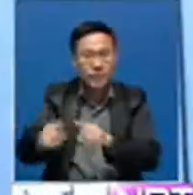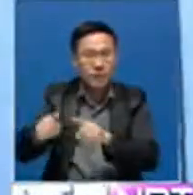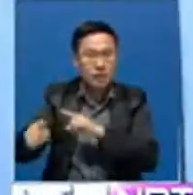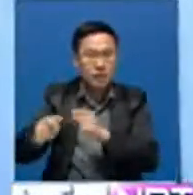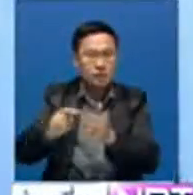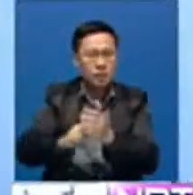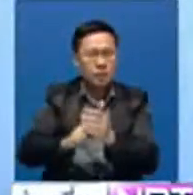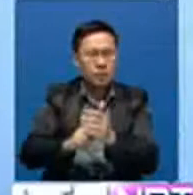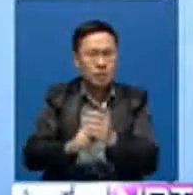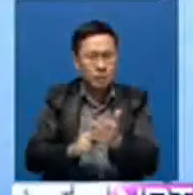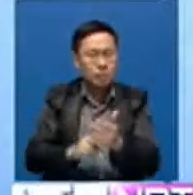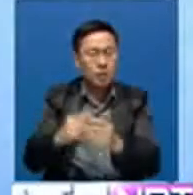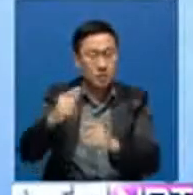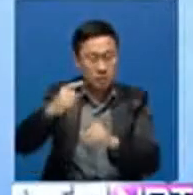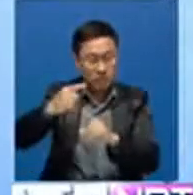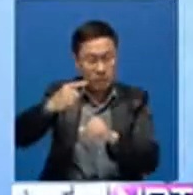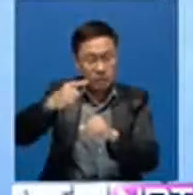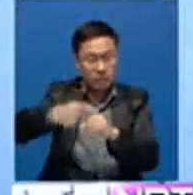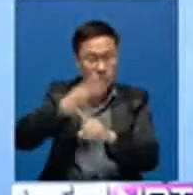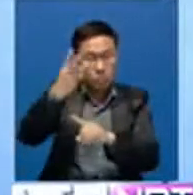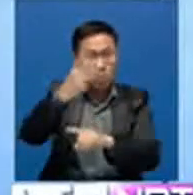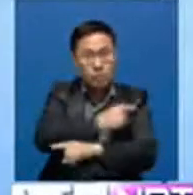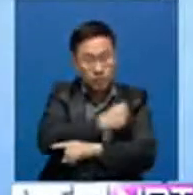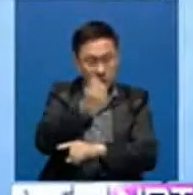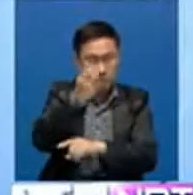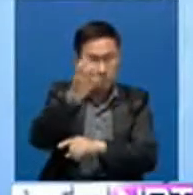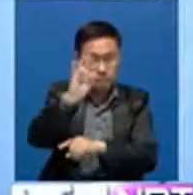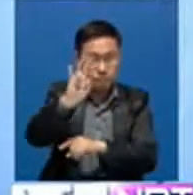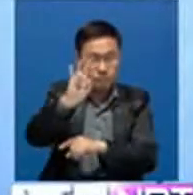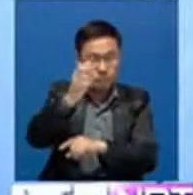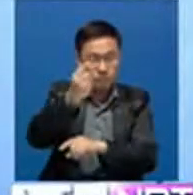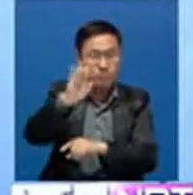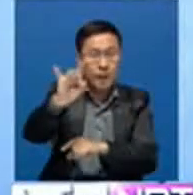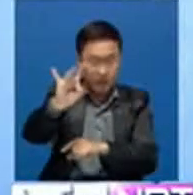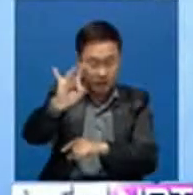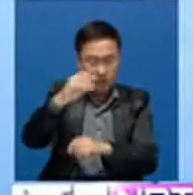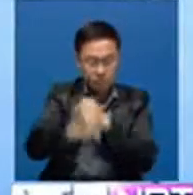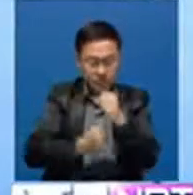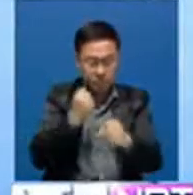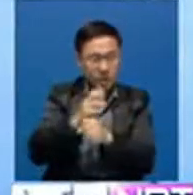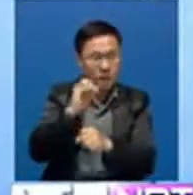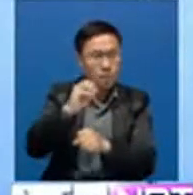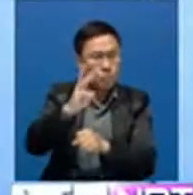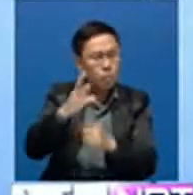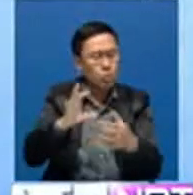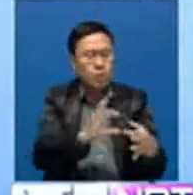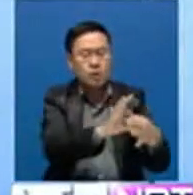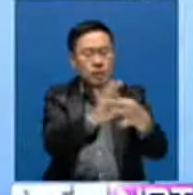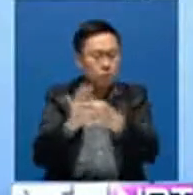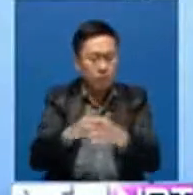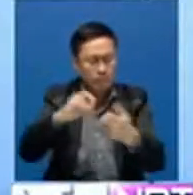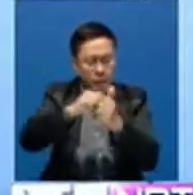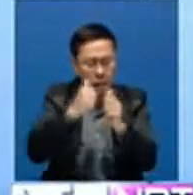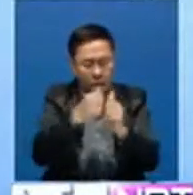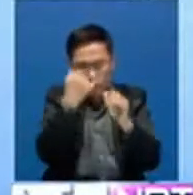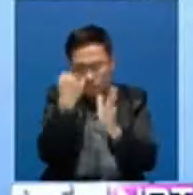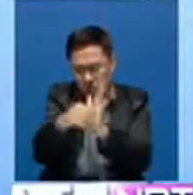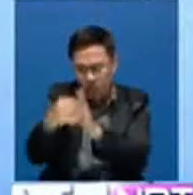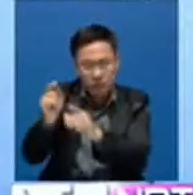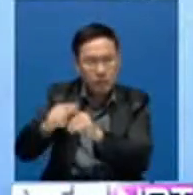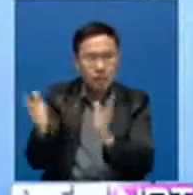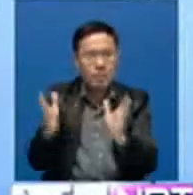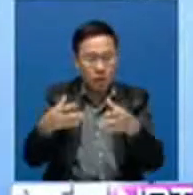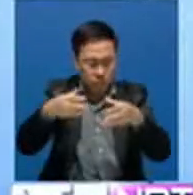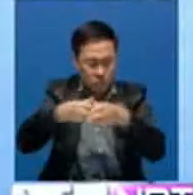เมื่อวันที่ 10 18มิถุนายน 2556นอกจากนี้ยังเกี่ยวเชื่อมโยงกับอีกหลายคดีสำหรับ